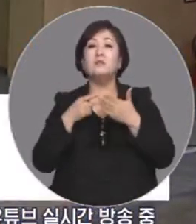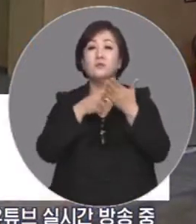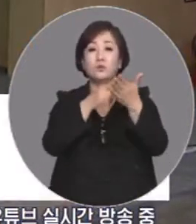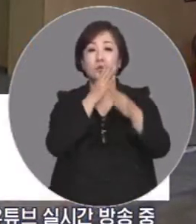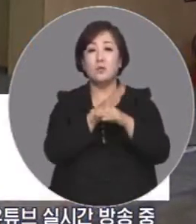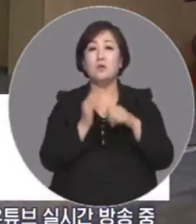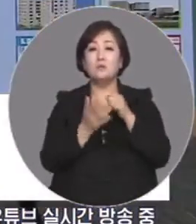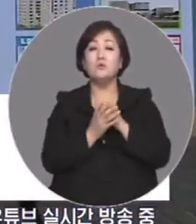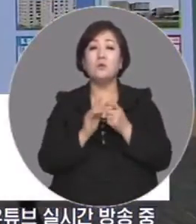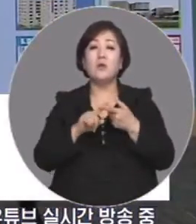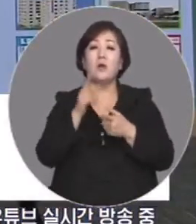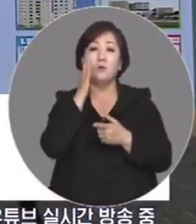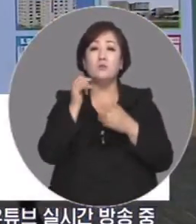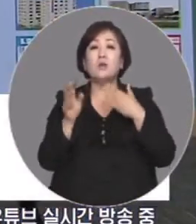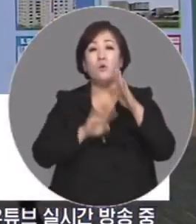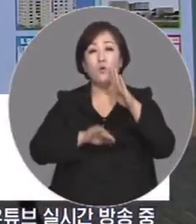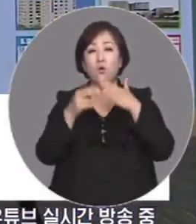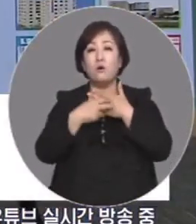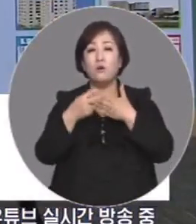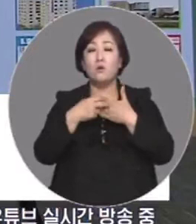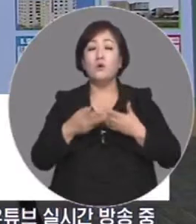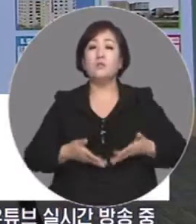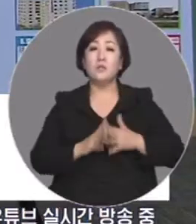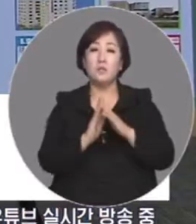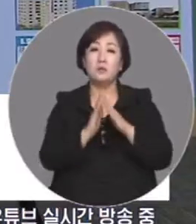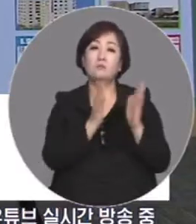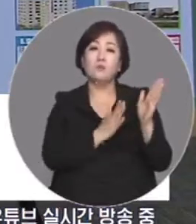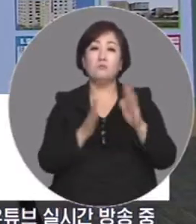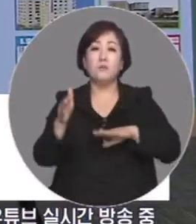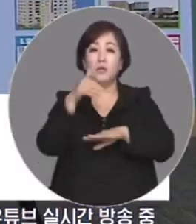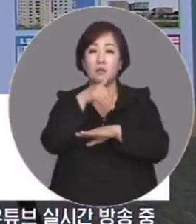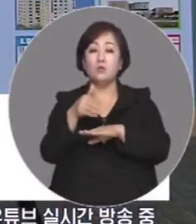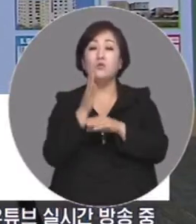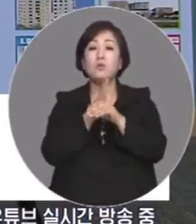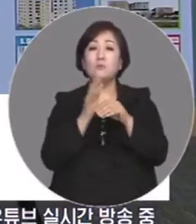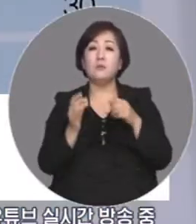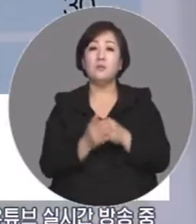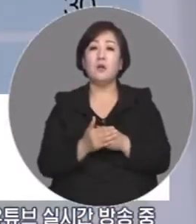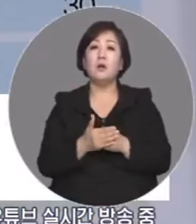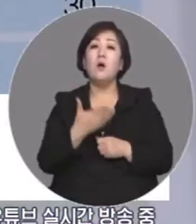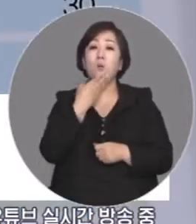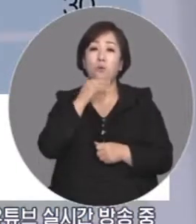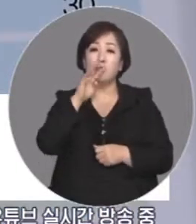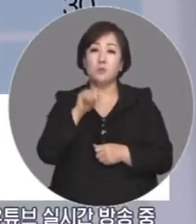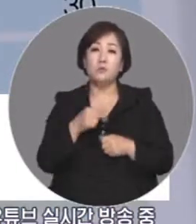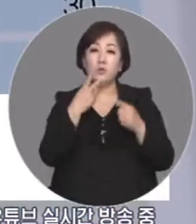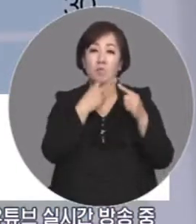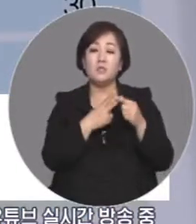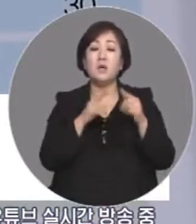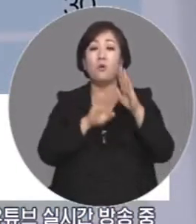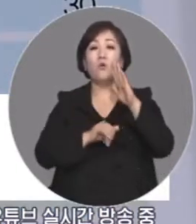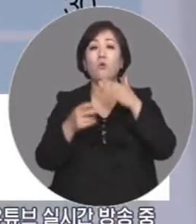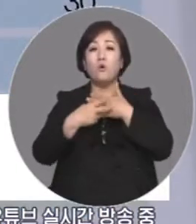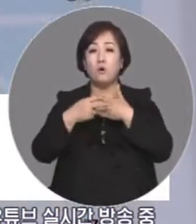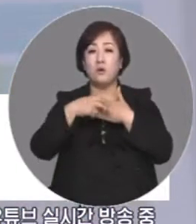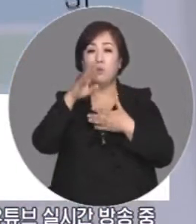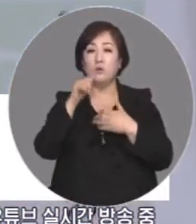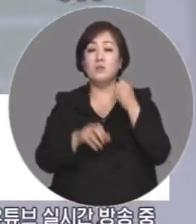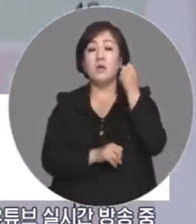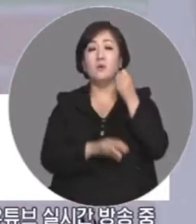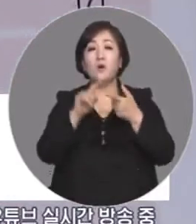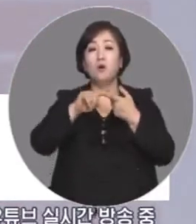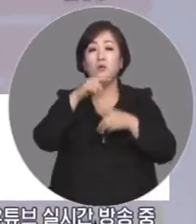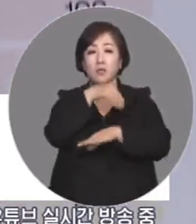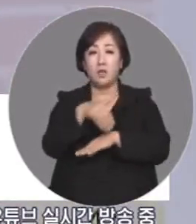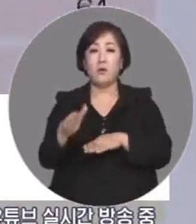울산의 려원 설립 추진 에도 청신호가 켜졌습니다 보건복지부는 제 2차 공군 보건 의료 기본 계획안